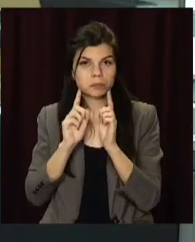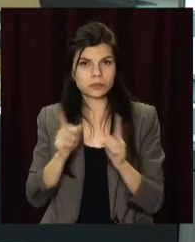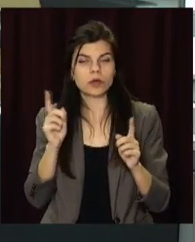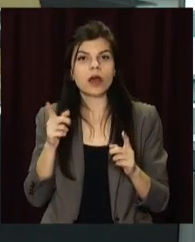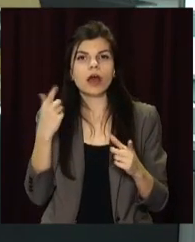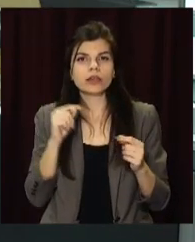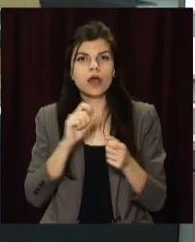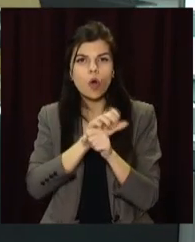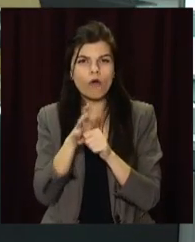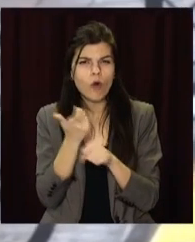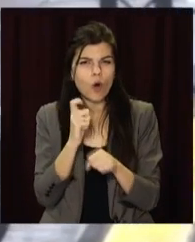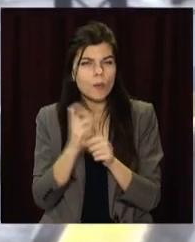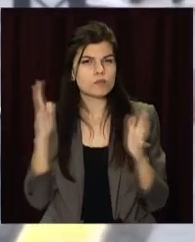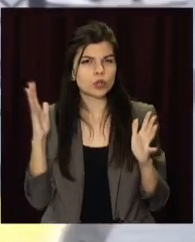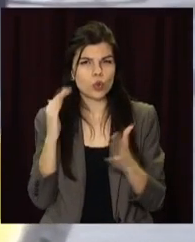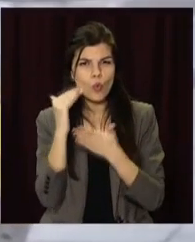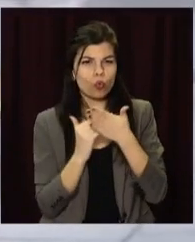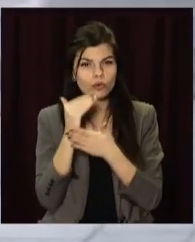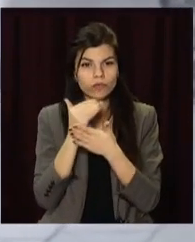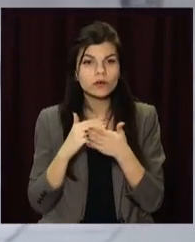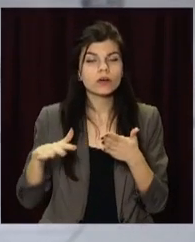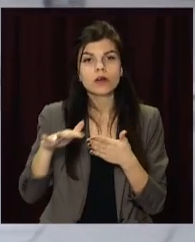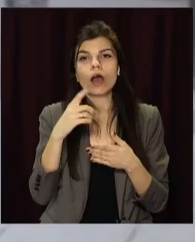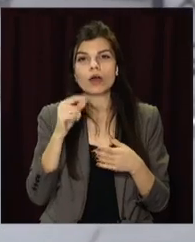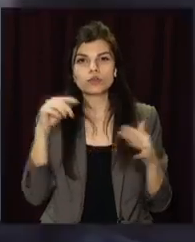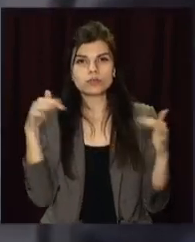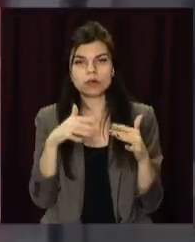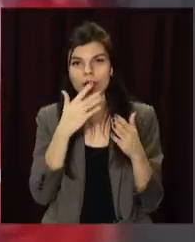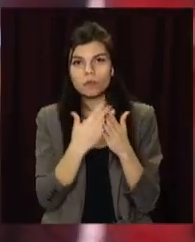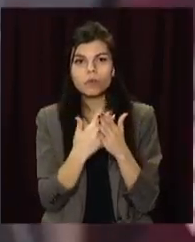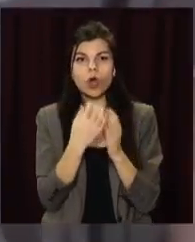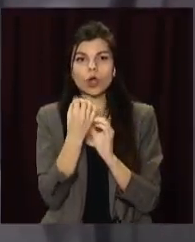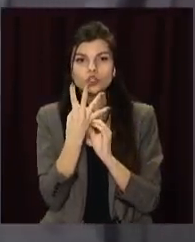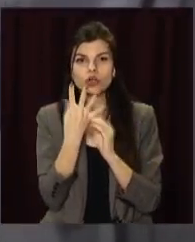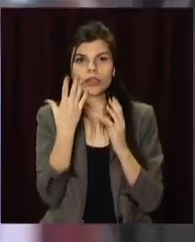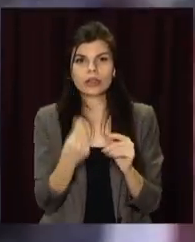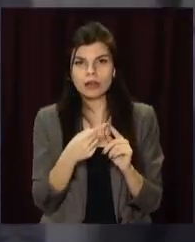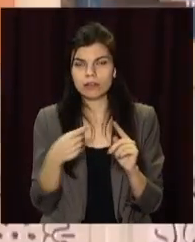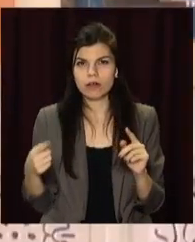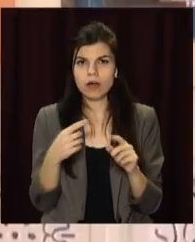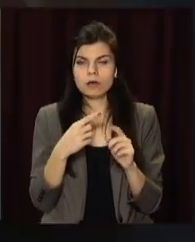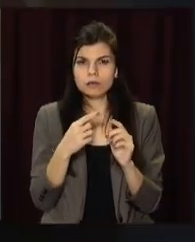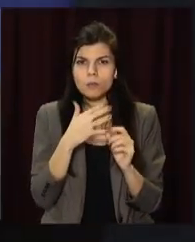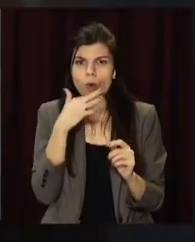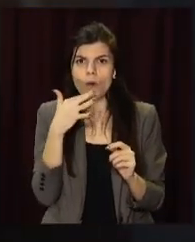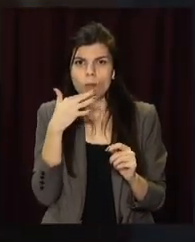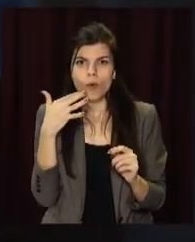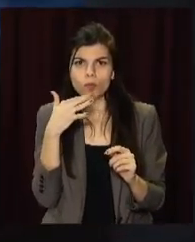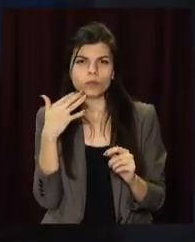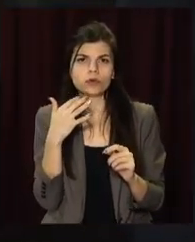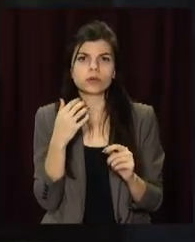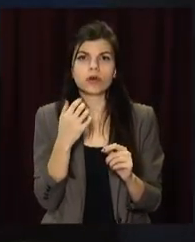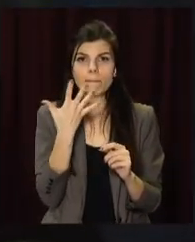рівні. А також ним позначатимуть території, де сукупний 14-денний рівень повідомлень про випадки коронавірусу – 500 на 100 тисяч